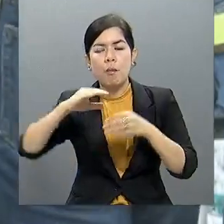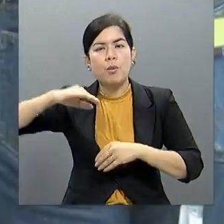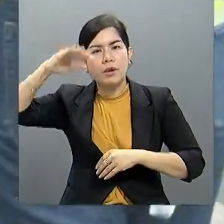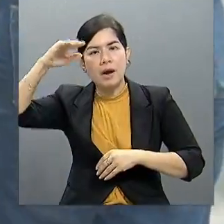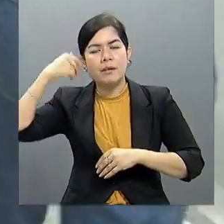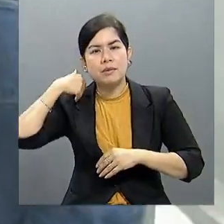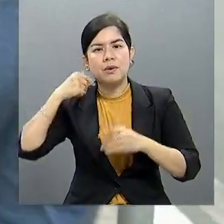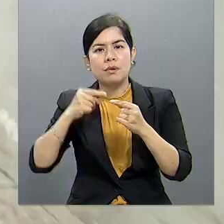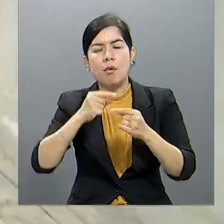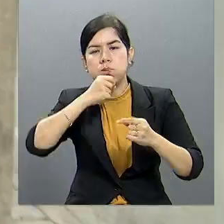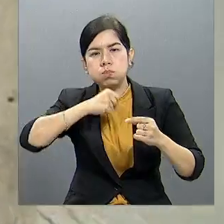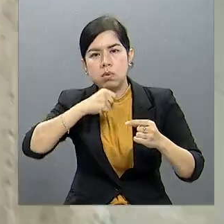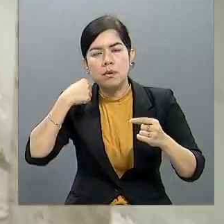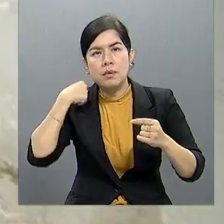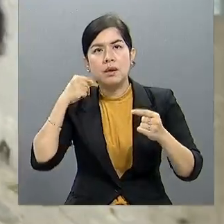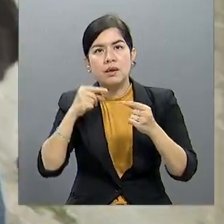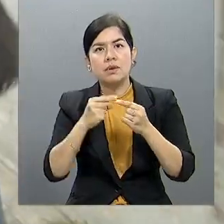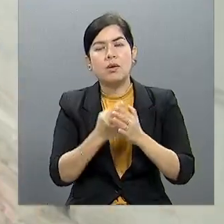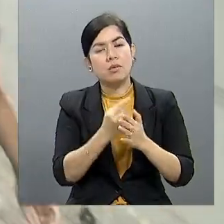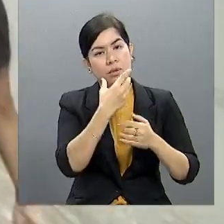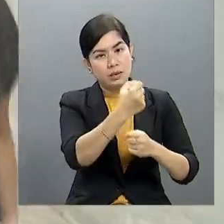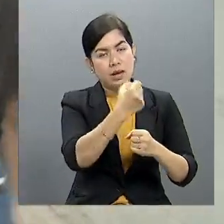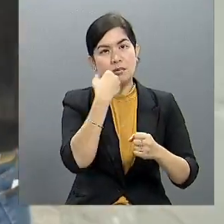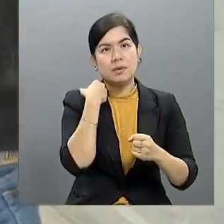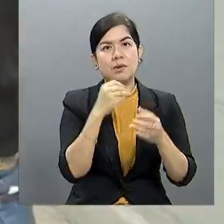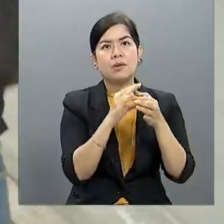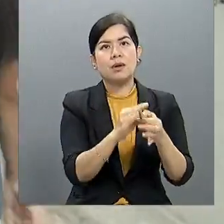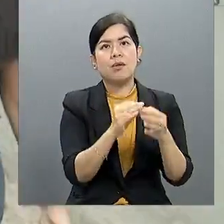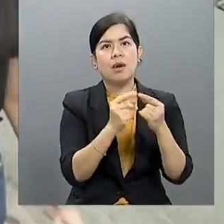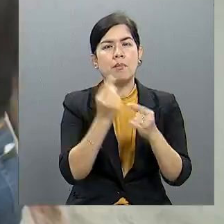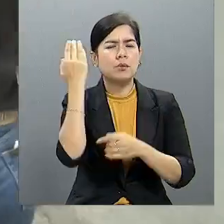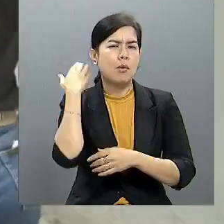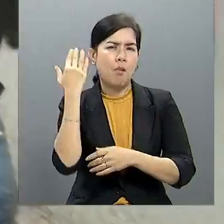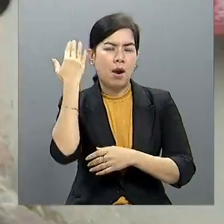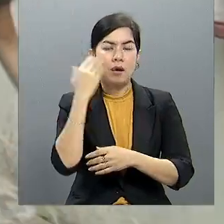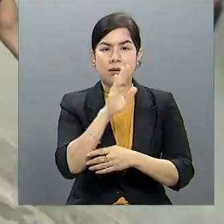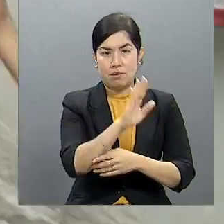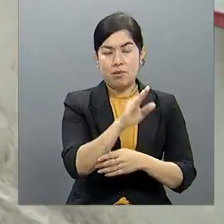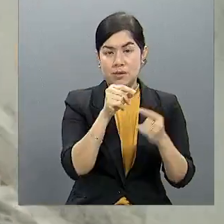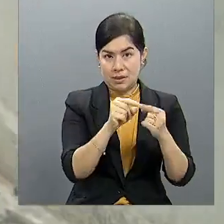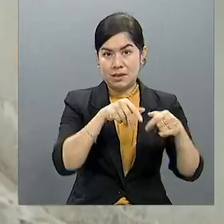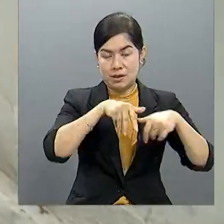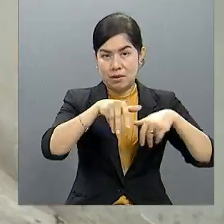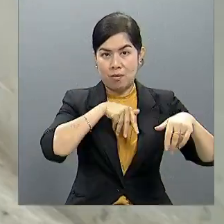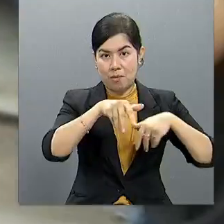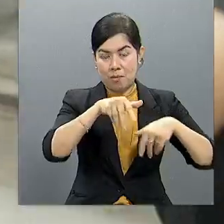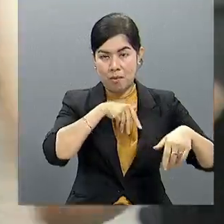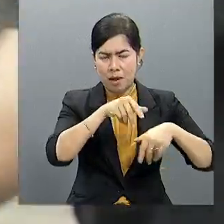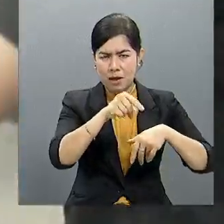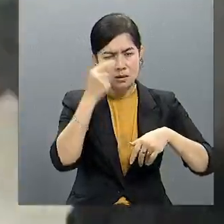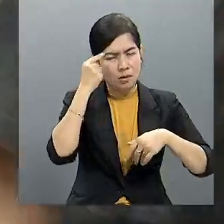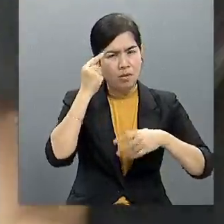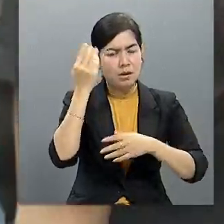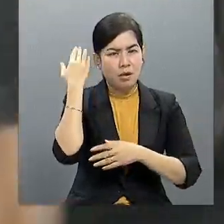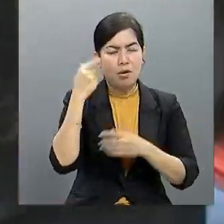ทวงใ accับ LELEAUอดีตในชุชนของเขาที่เคยมาซึเขาอาจจะอยากแบว่าอยากจะรู้ LELE